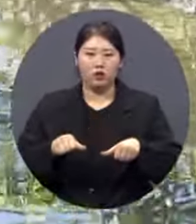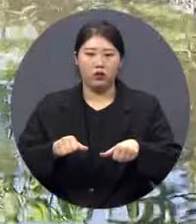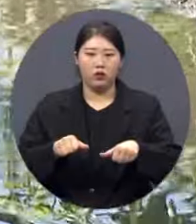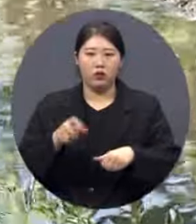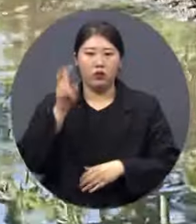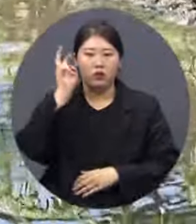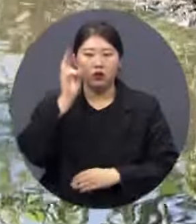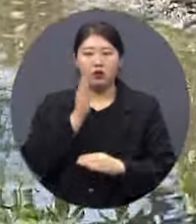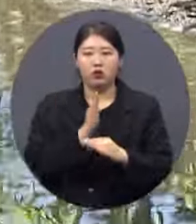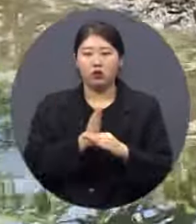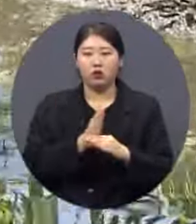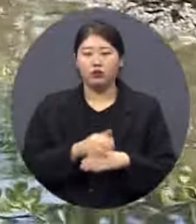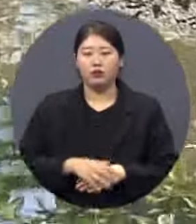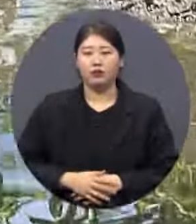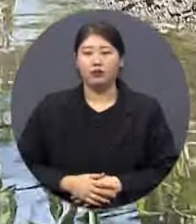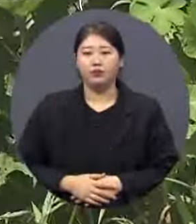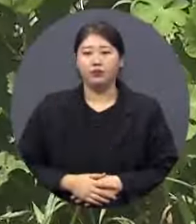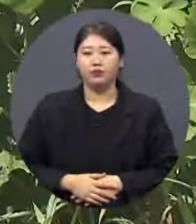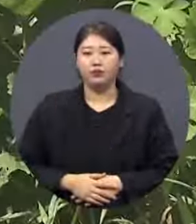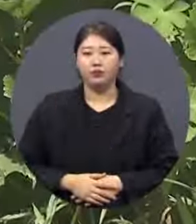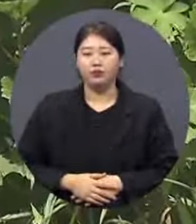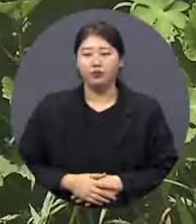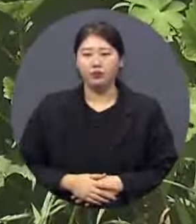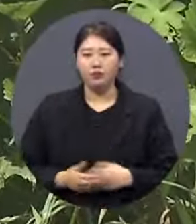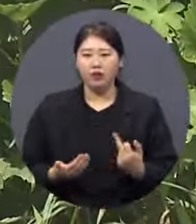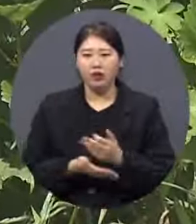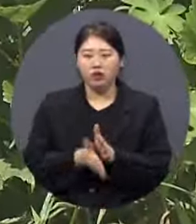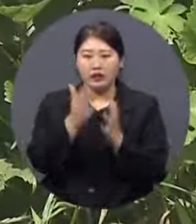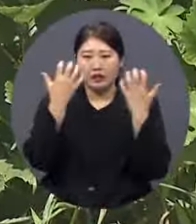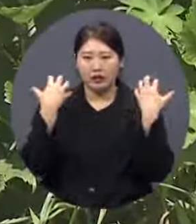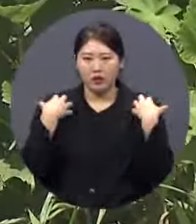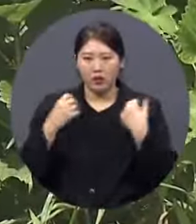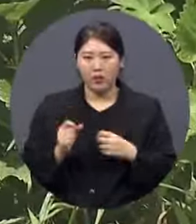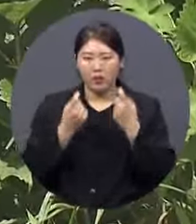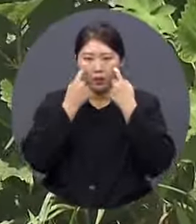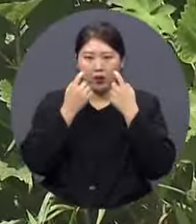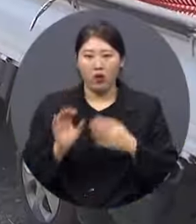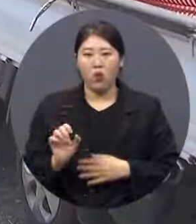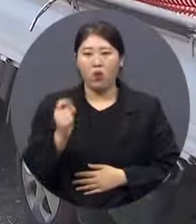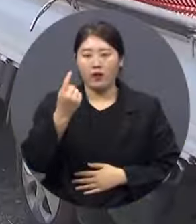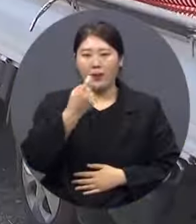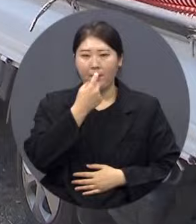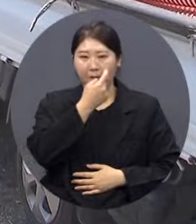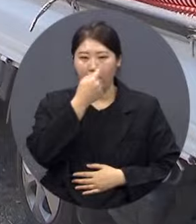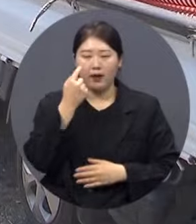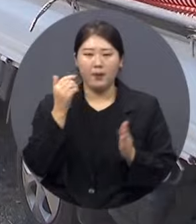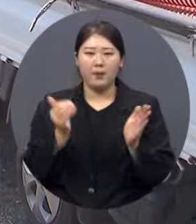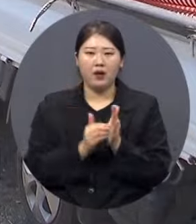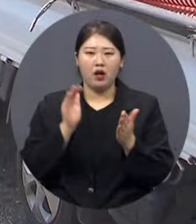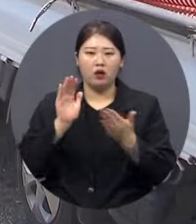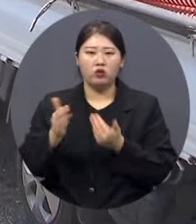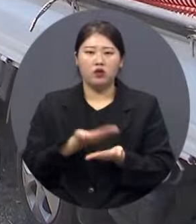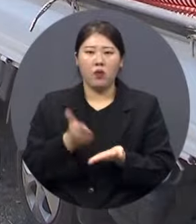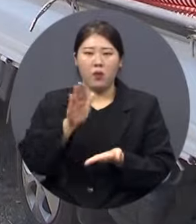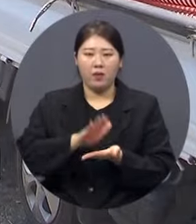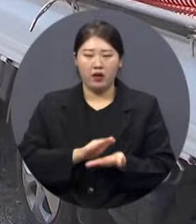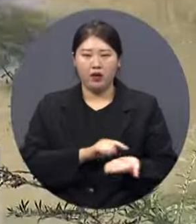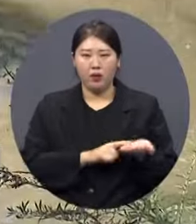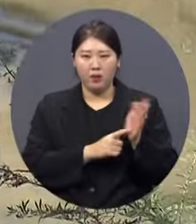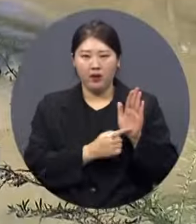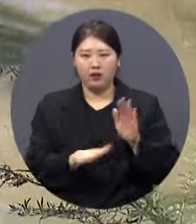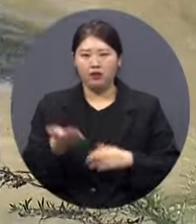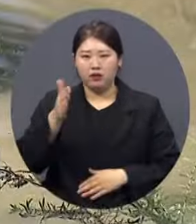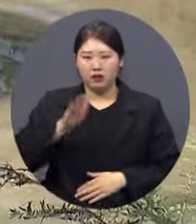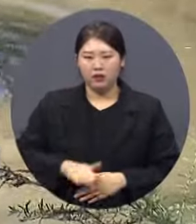1차적으로 판단하고 있습니다. 제주시는 정확한 원인이 파악되는 대로 하수관을 정비하겠다고 밝혔지만